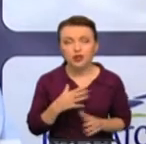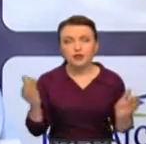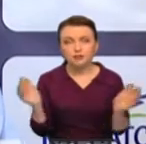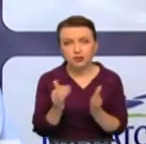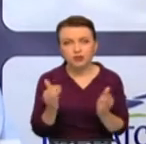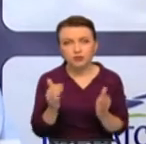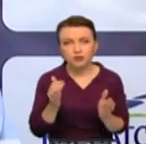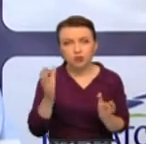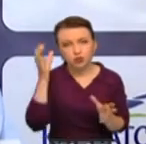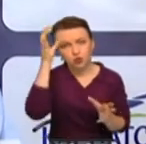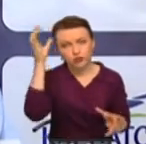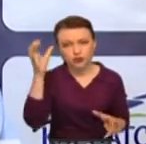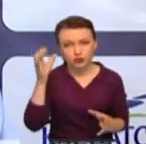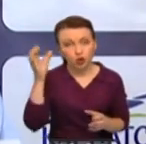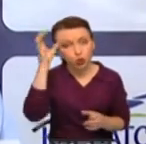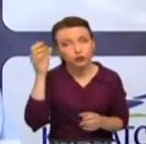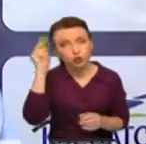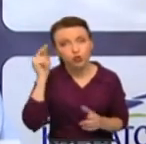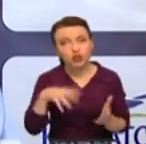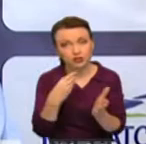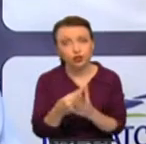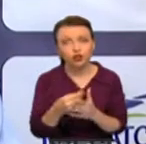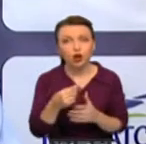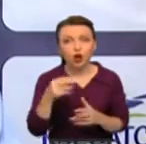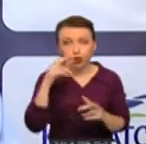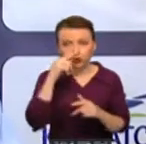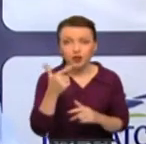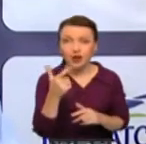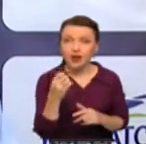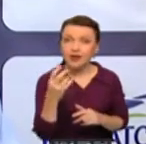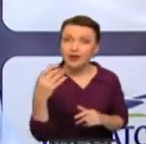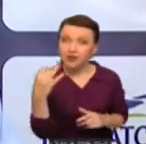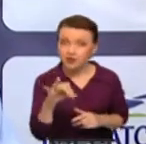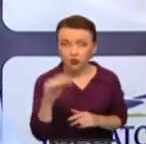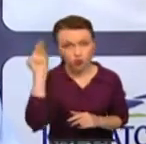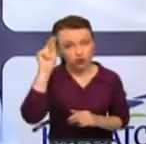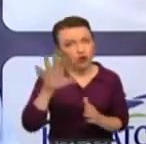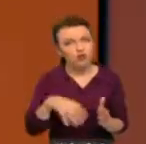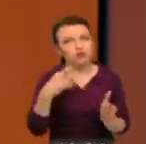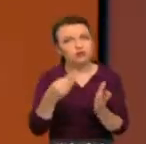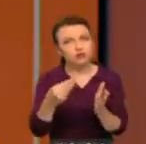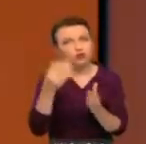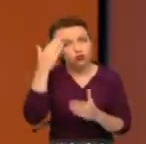Мінімум умний. Умний учиться на своїх ошибках, геній учиться на чужих ошибках. Хотів би, щоб ми були генії.